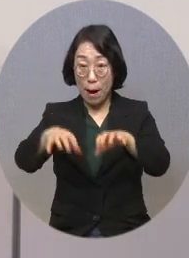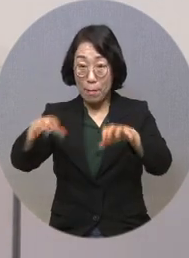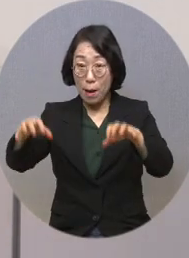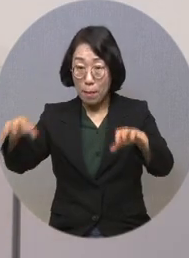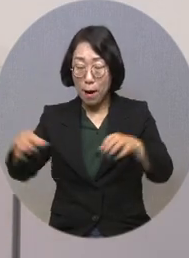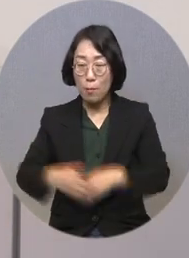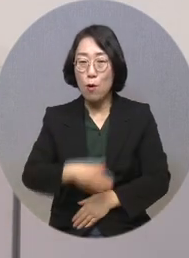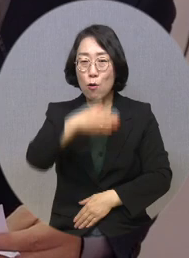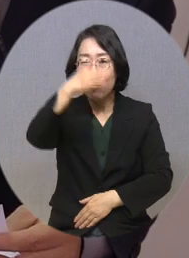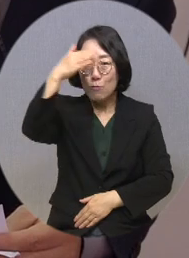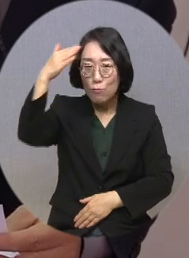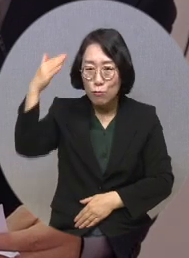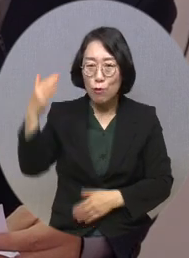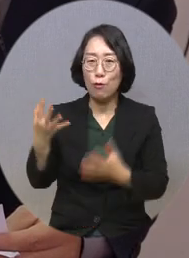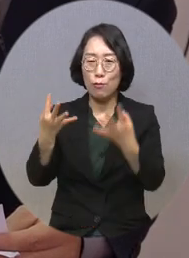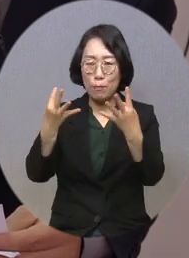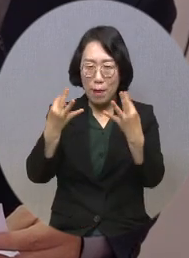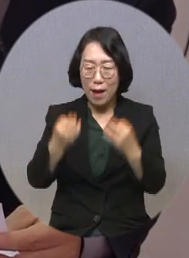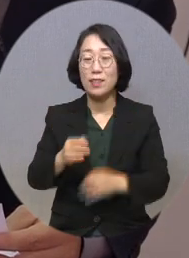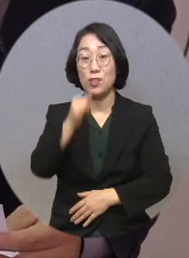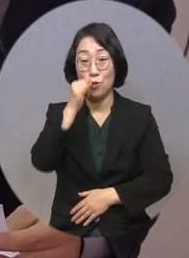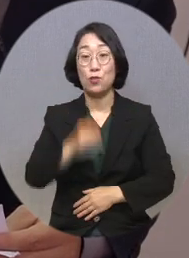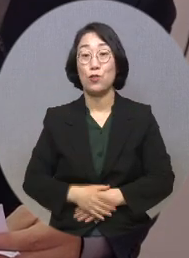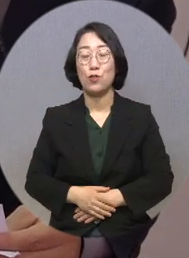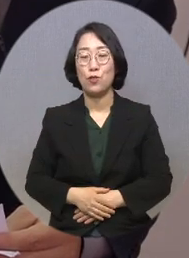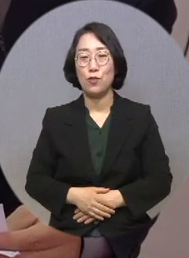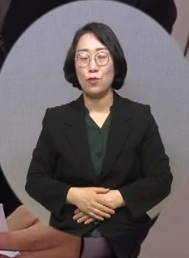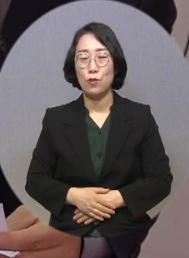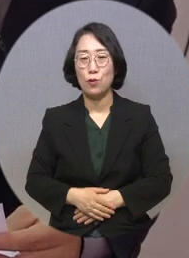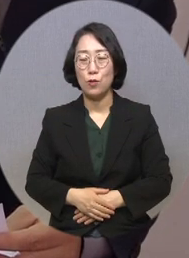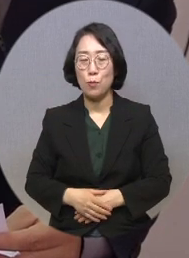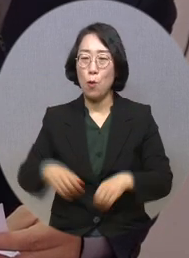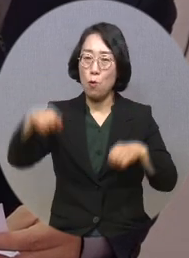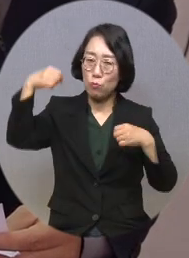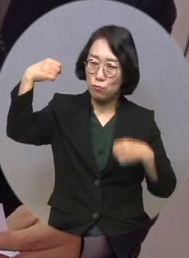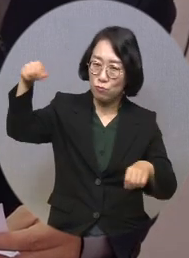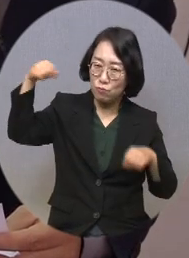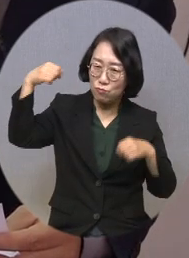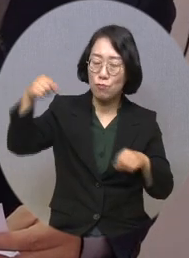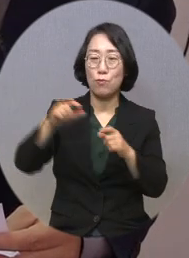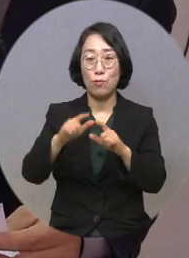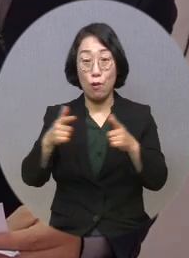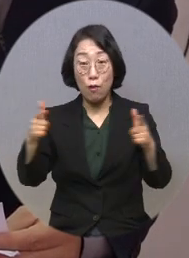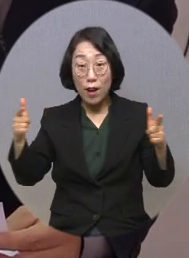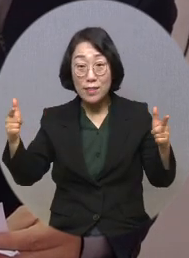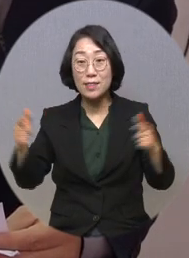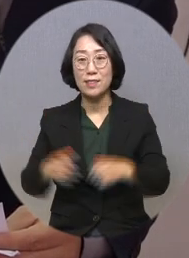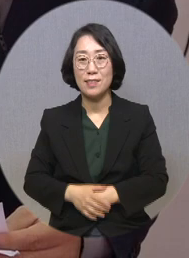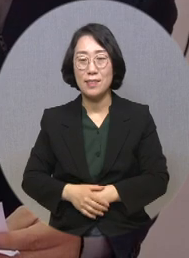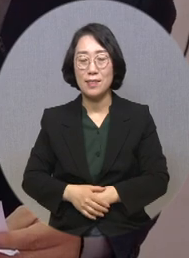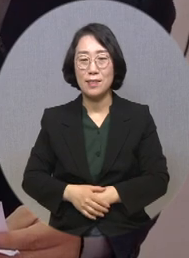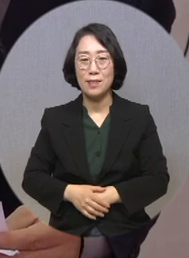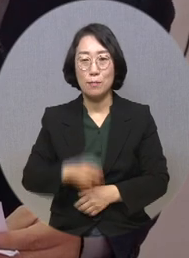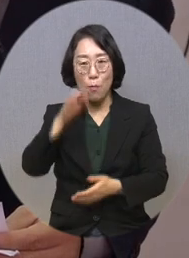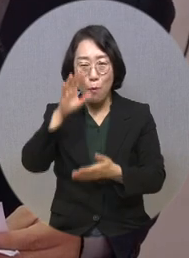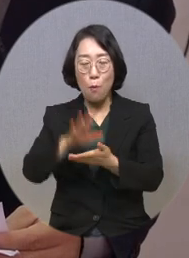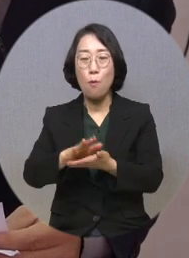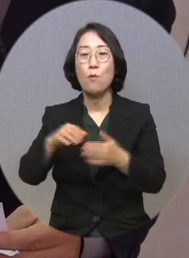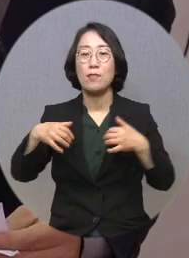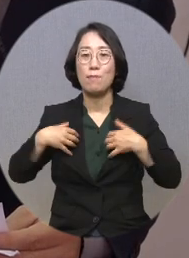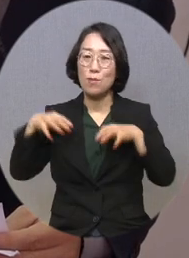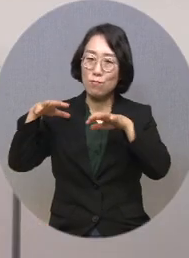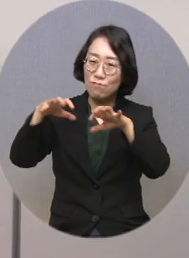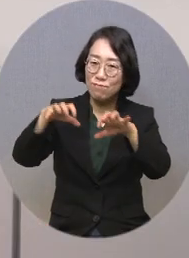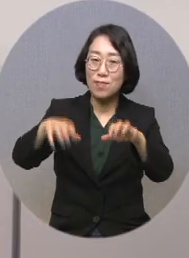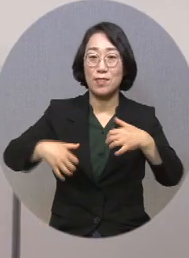가지 볼거리가 가득했습니다. 풍물놀이 공연이 대표적인 사례 아니겠습니까? 또한